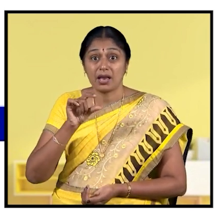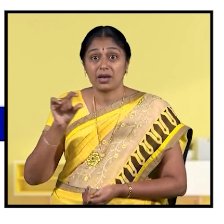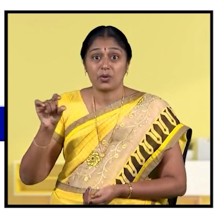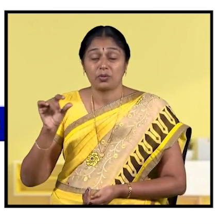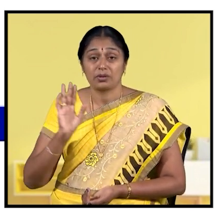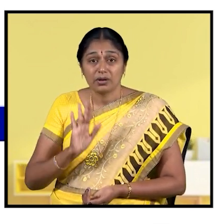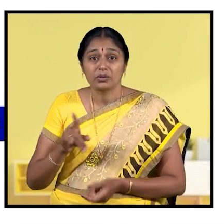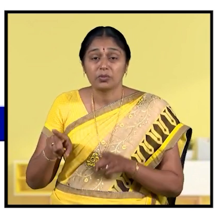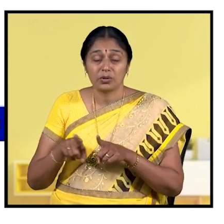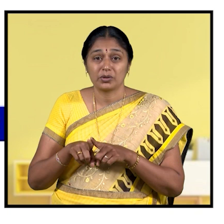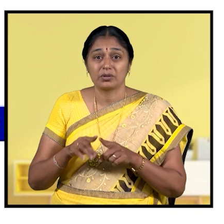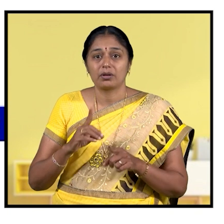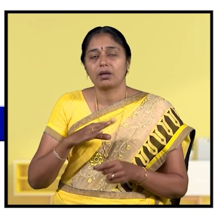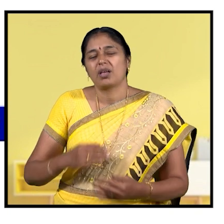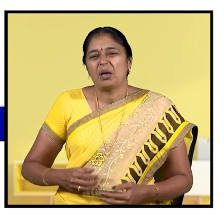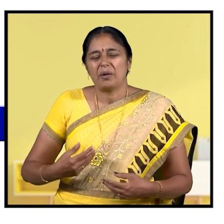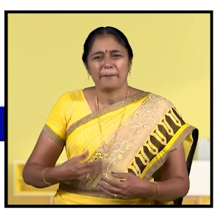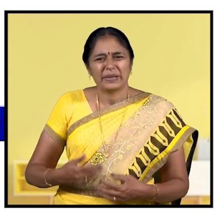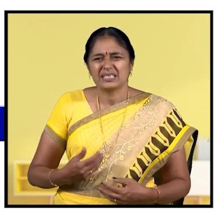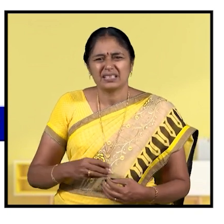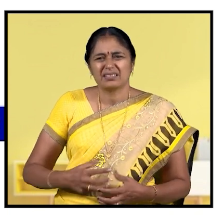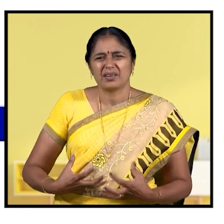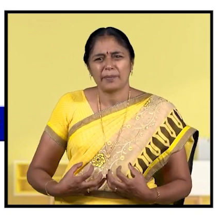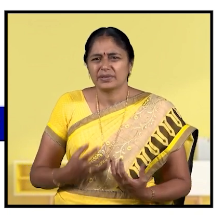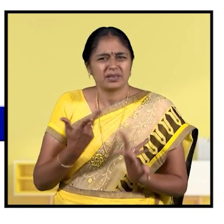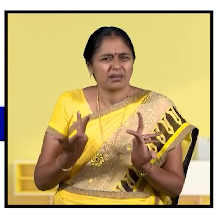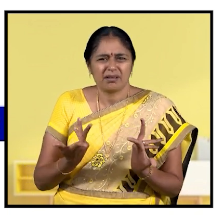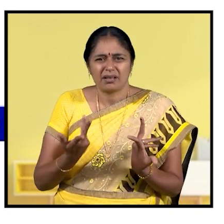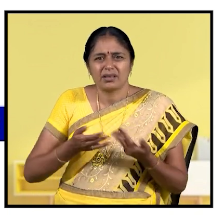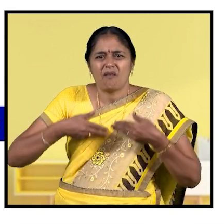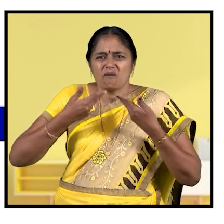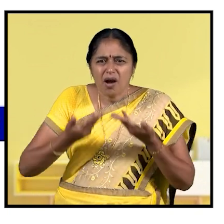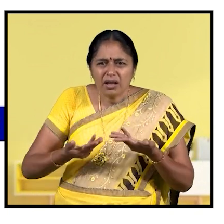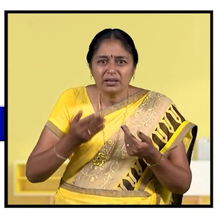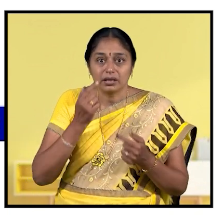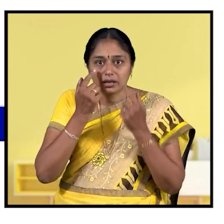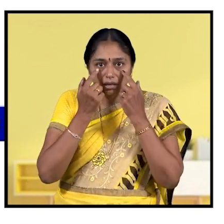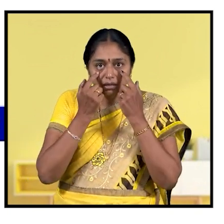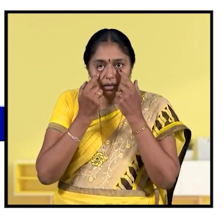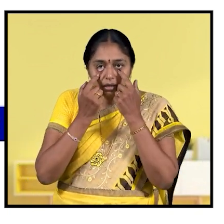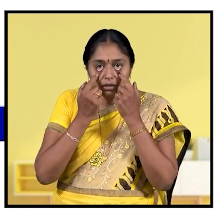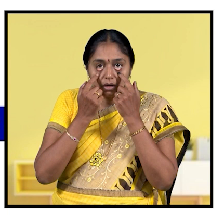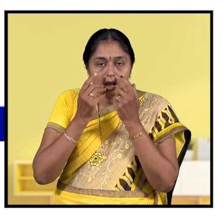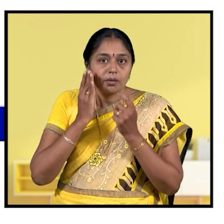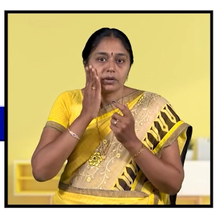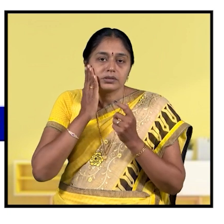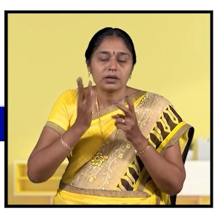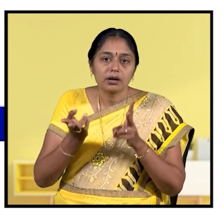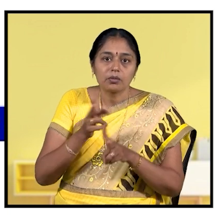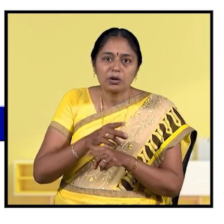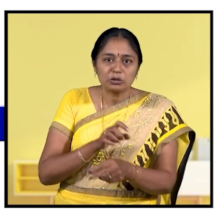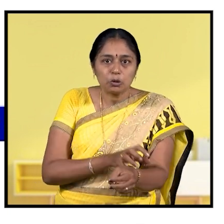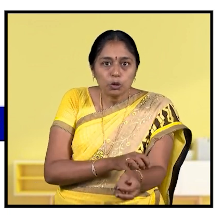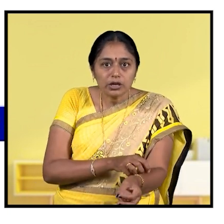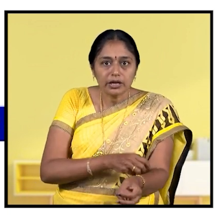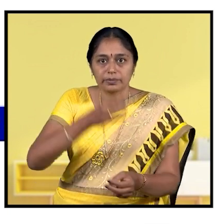காய்ச்சல், பசியின்மை, மயக்கம், வாந்தி, கண்கள் மற்றும் தோல் மஞ்சள் நிறமாக மாறுறது, வெளிர நிற கழிவு, தோலில்